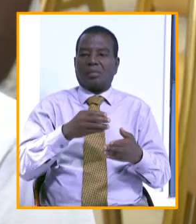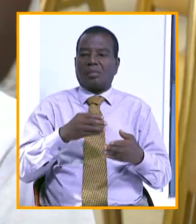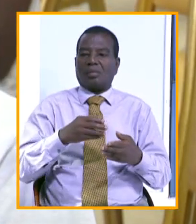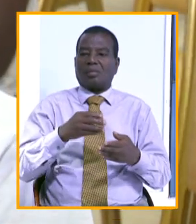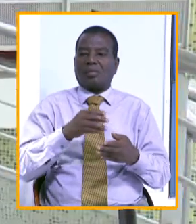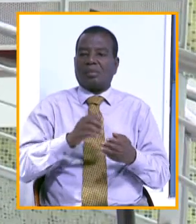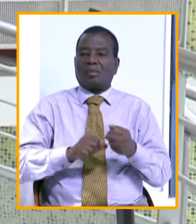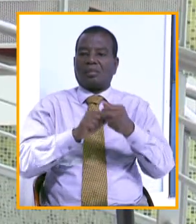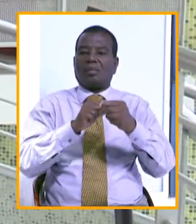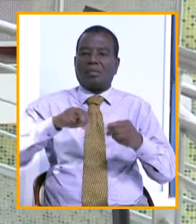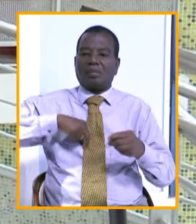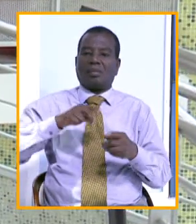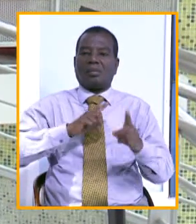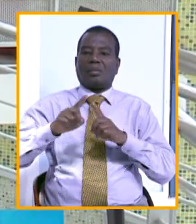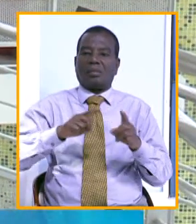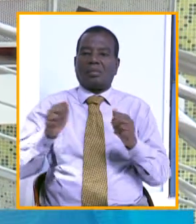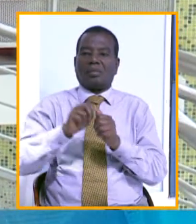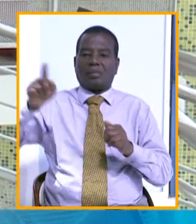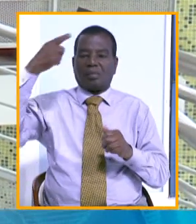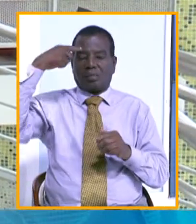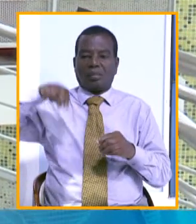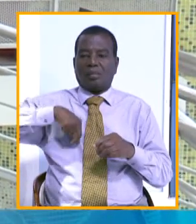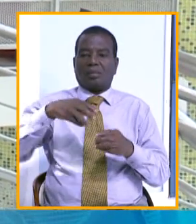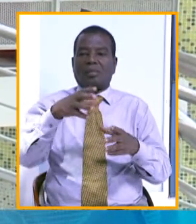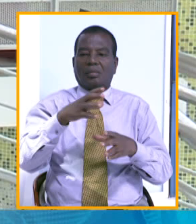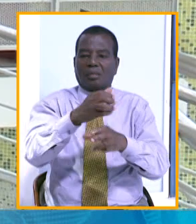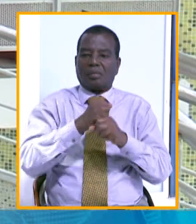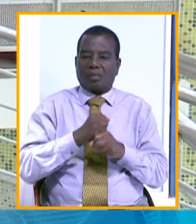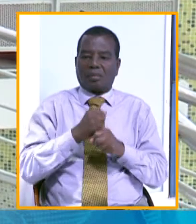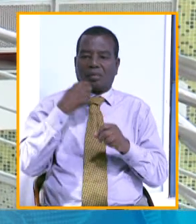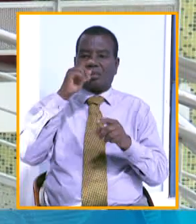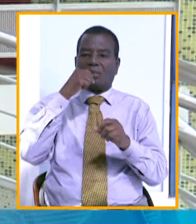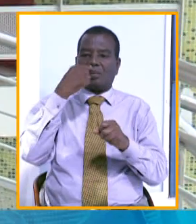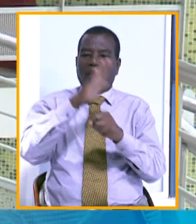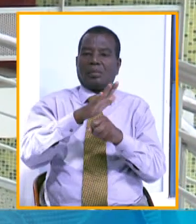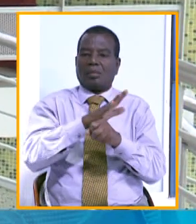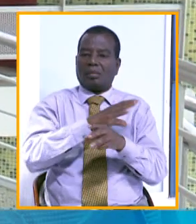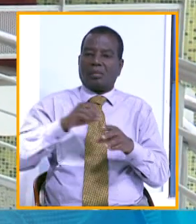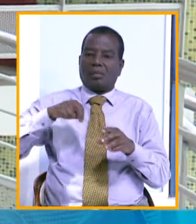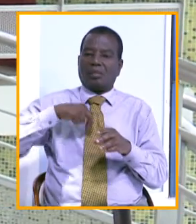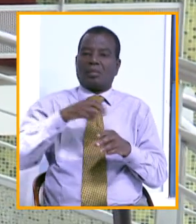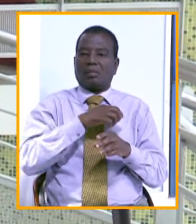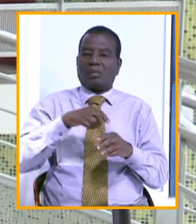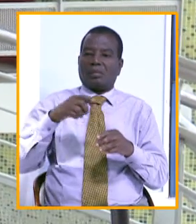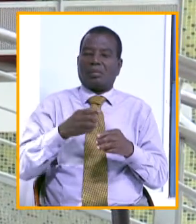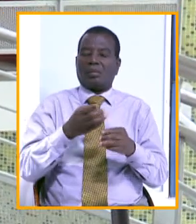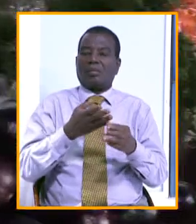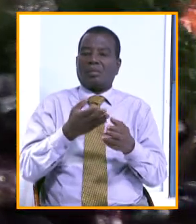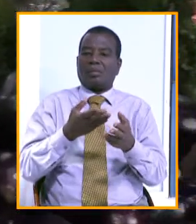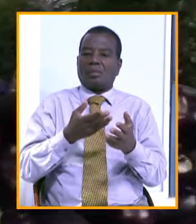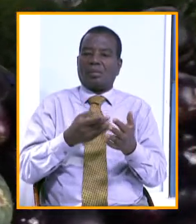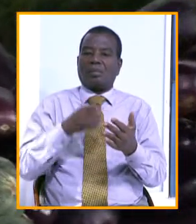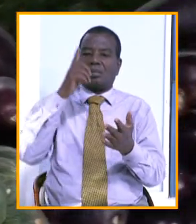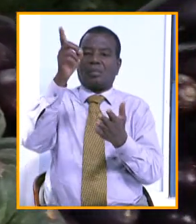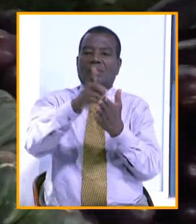des consommateurs. Nous avons discuté avec le gouvernement, nous avons obtenu des promesses. Nous sommes à l'attente d'un certain nombre de décrets qui doivent être pris pour entériner